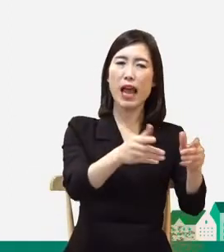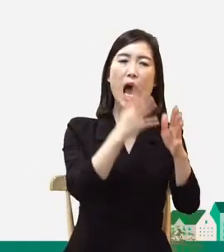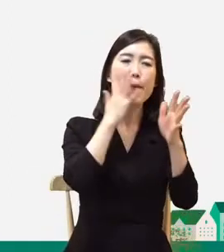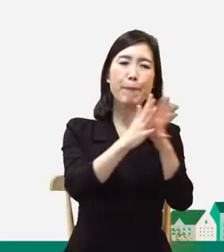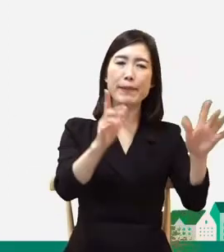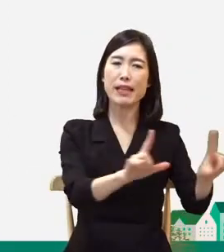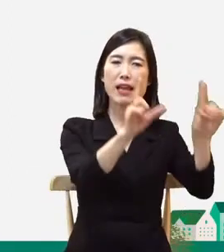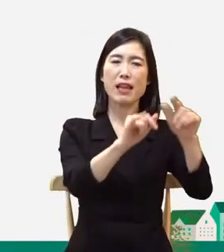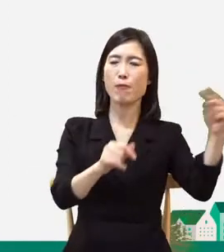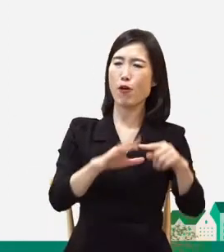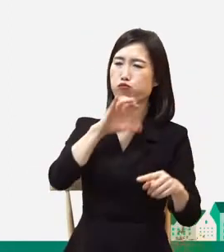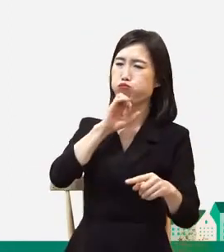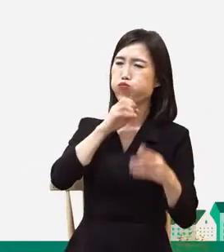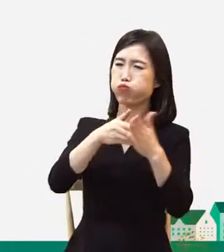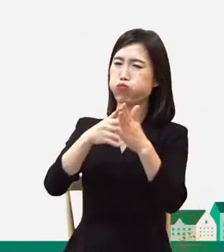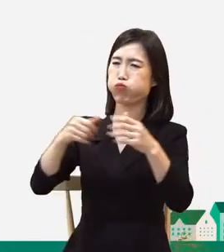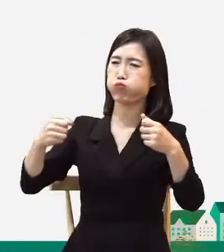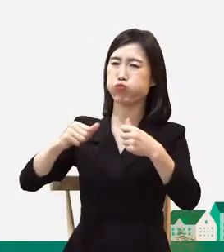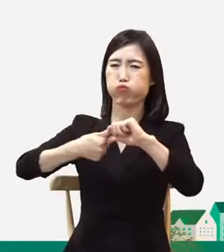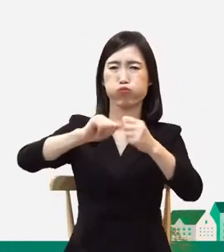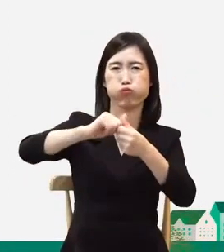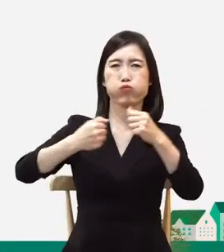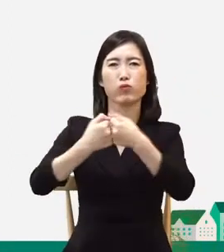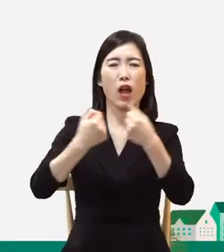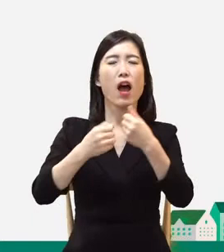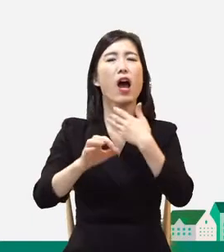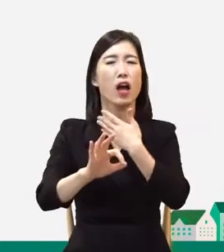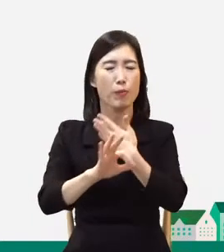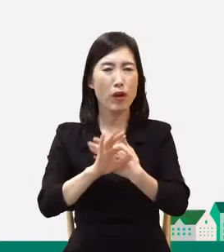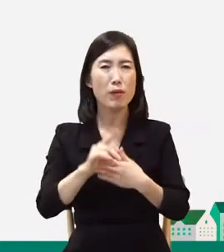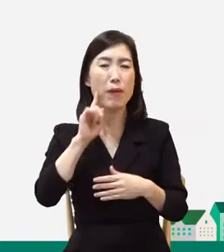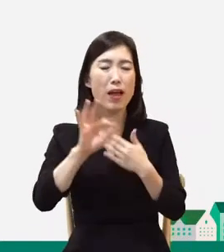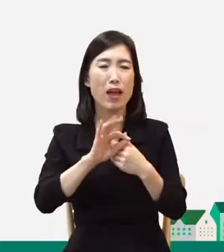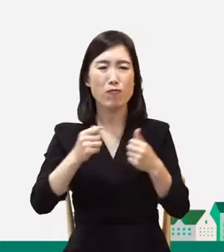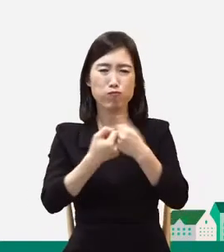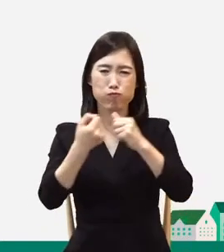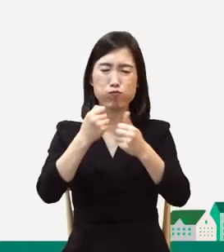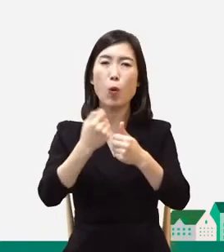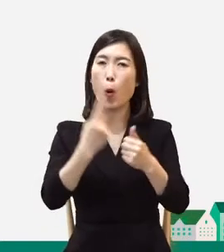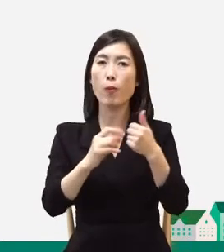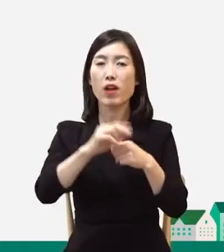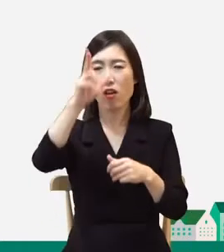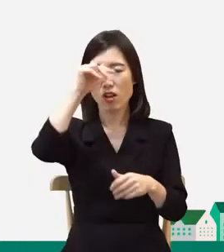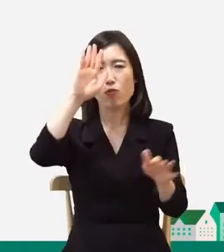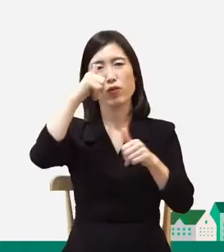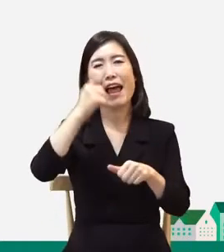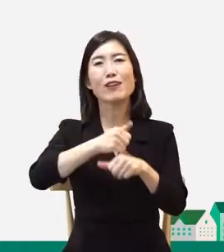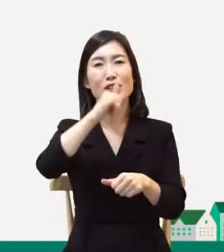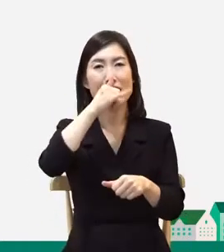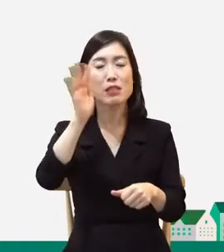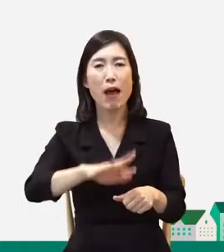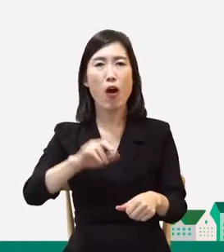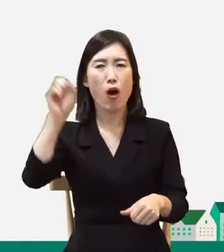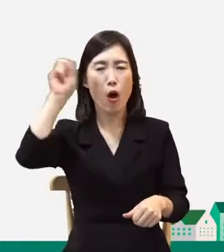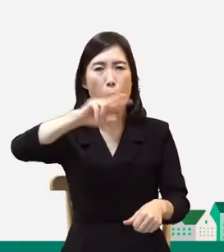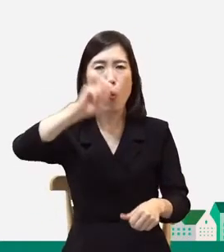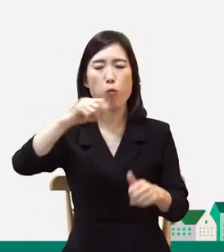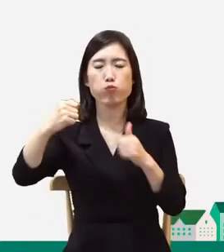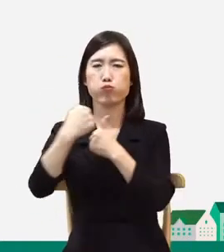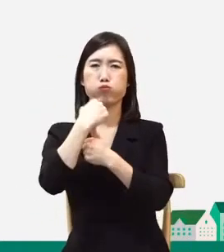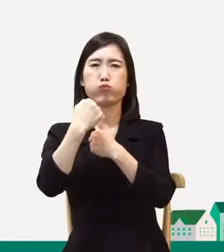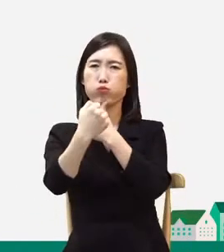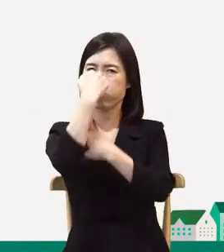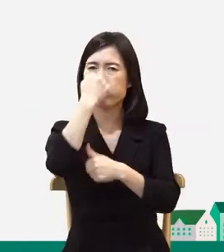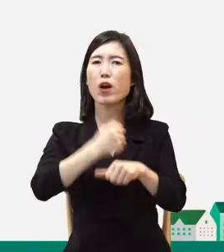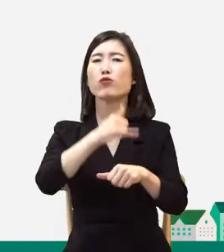해야 됩니다. 경찰의 도움을 받기도 하지만 굉장히 미비하고요. 뿐만 아니고 언어적 폭력도